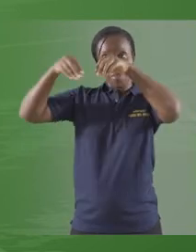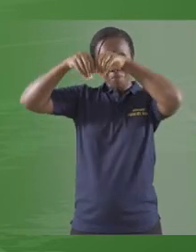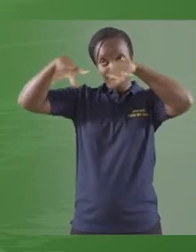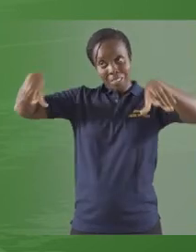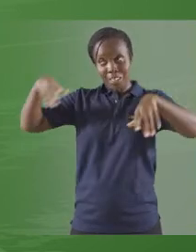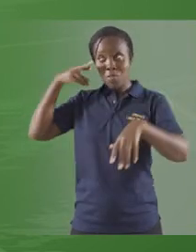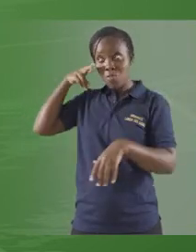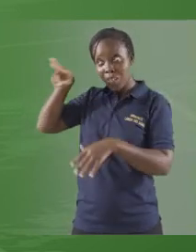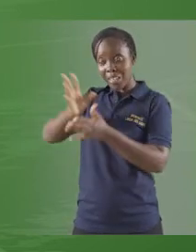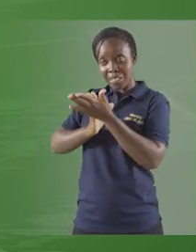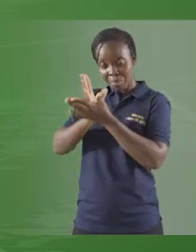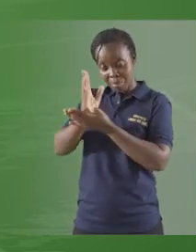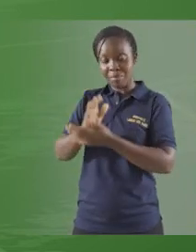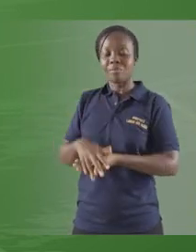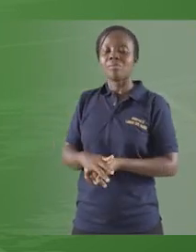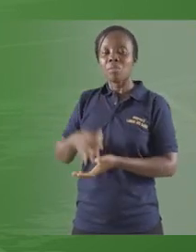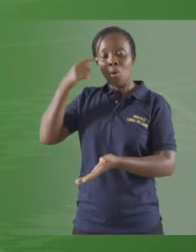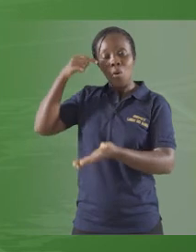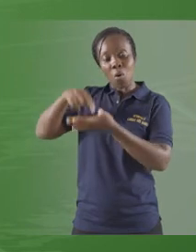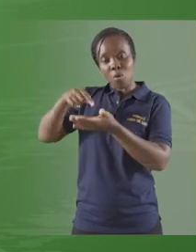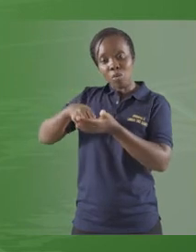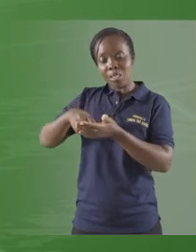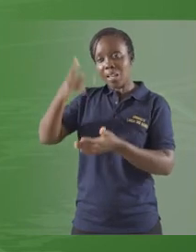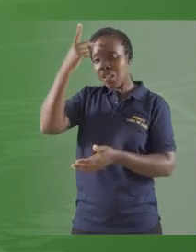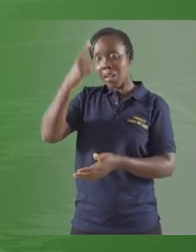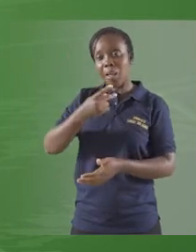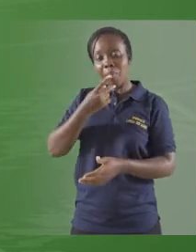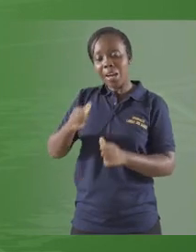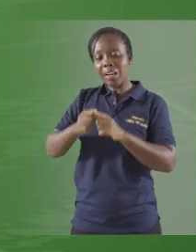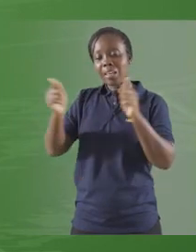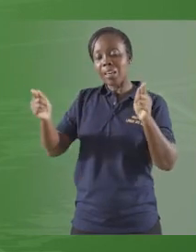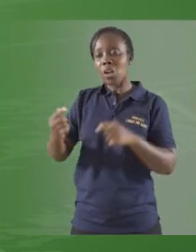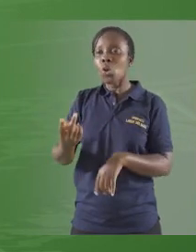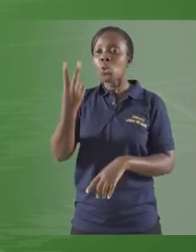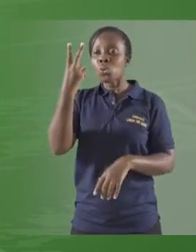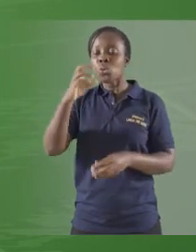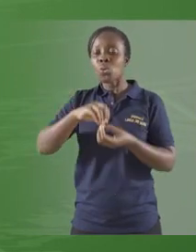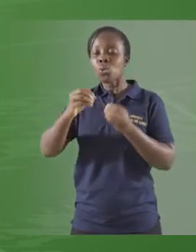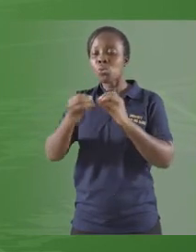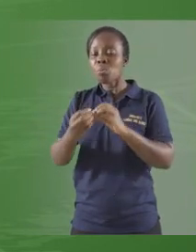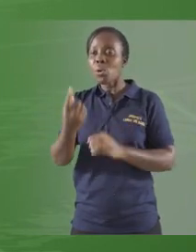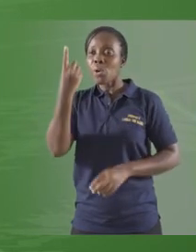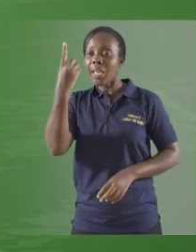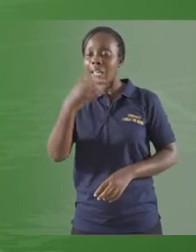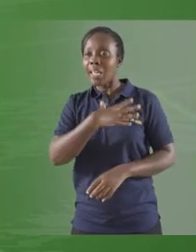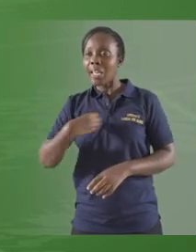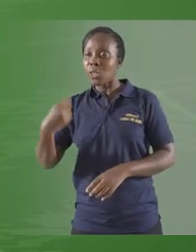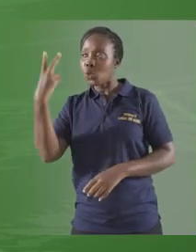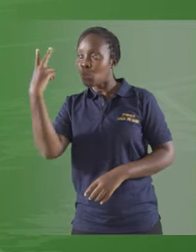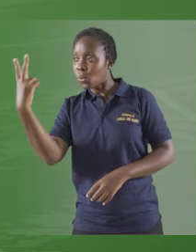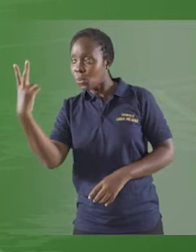nous constatons que les parents grand 2, 1 et grand 2,